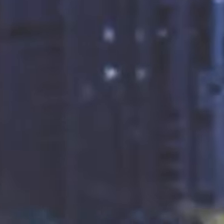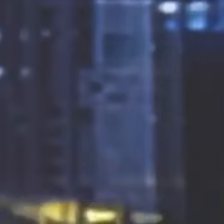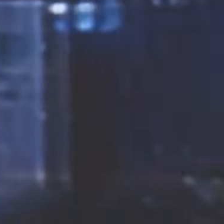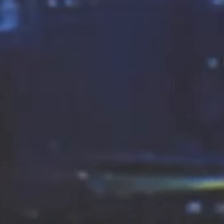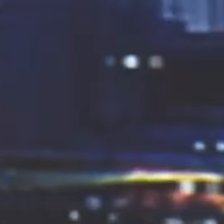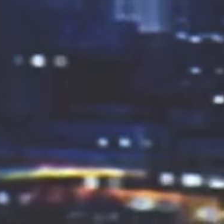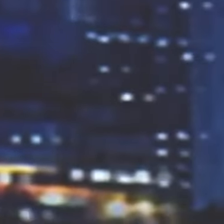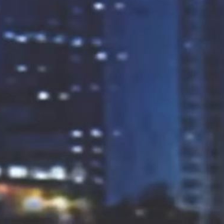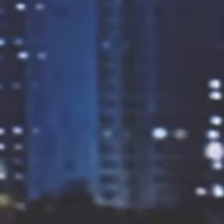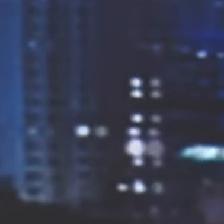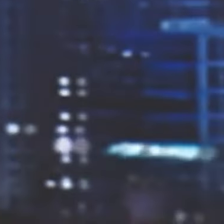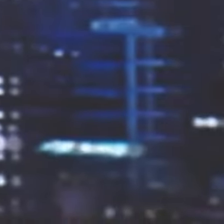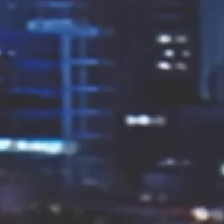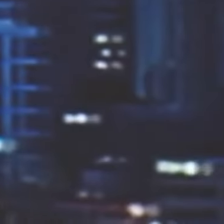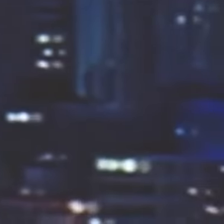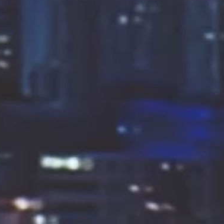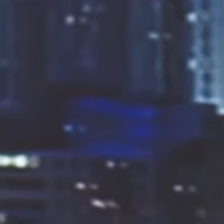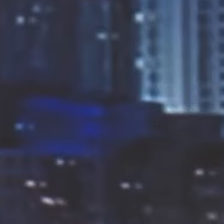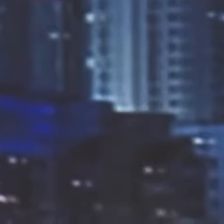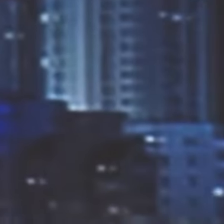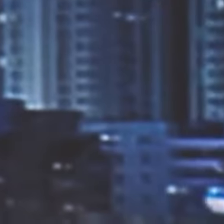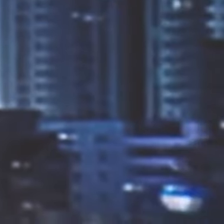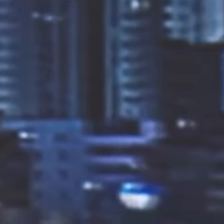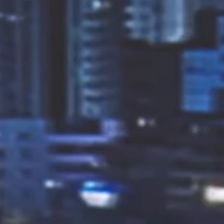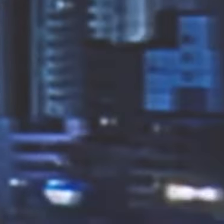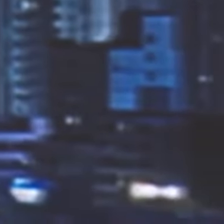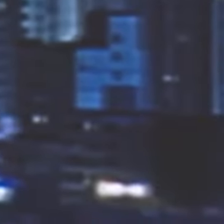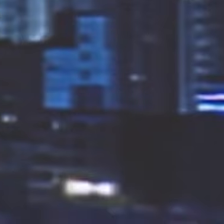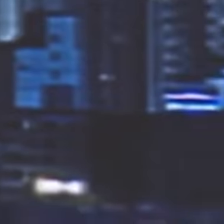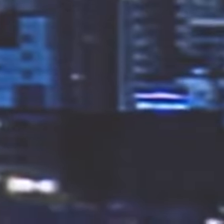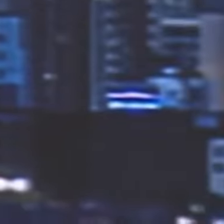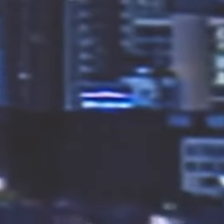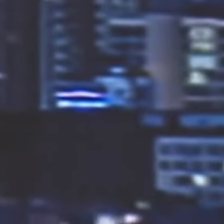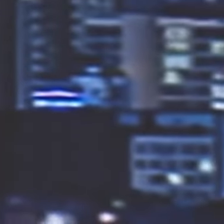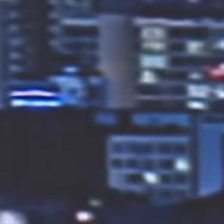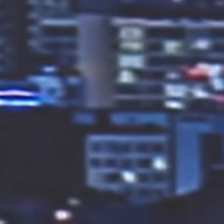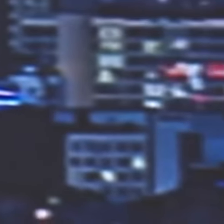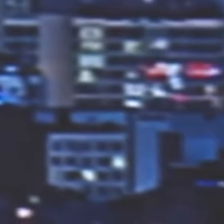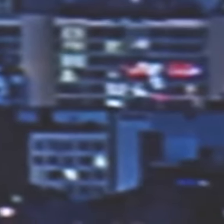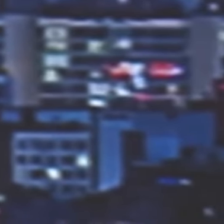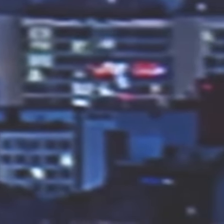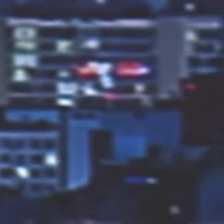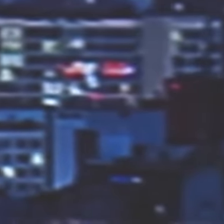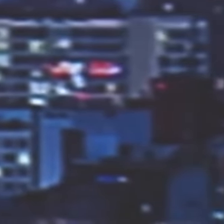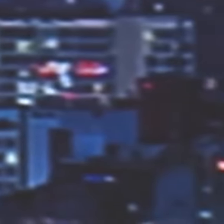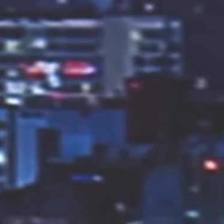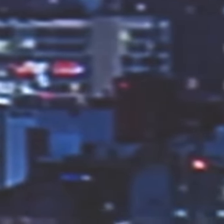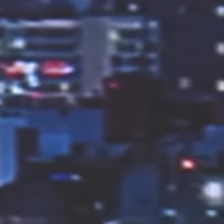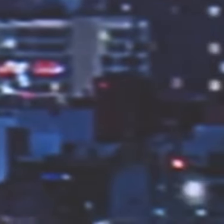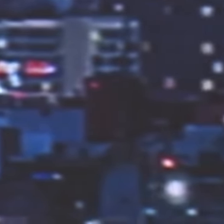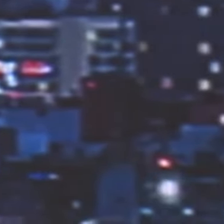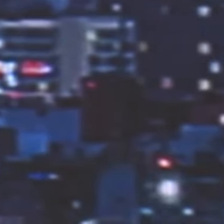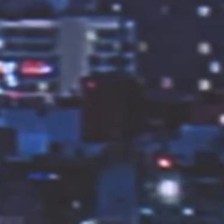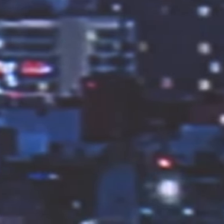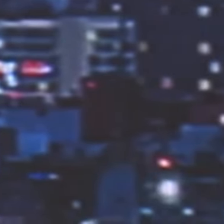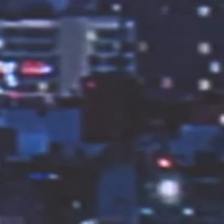JTBC 뉴스를 시청해 주셔서 고맙습니다. 저희는 저녁 6시 50분 뉴스룸에서 뵙겠습니다.